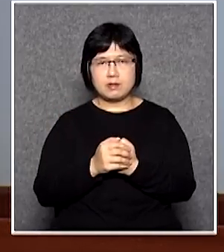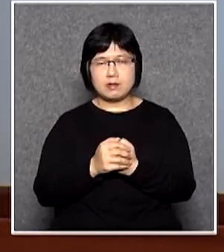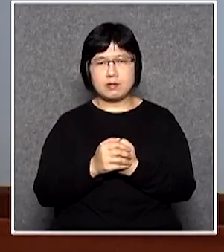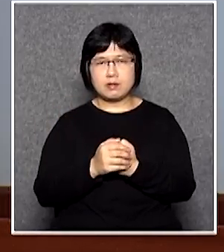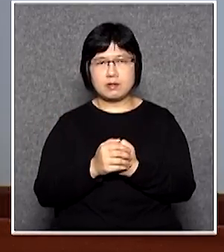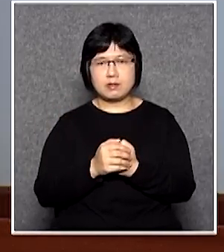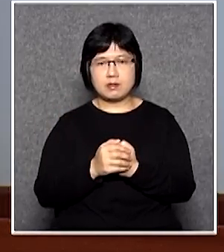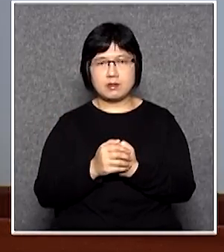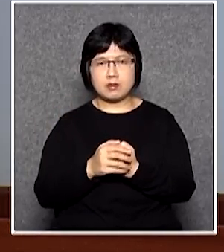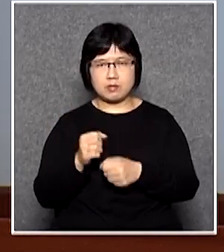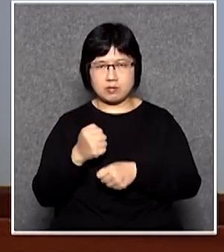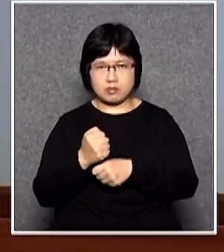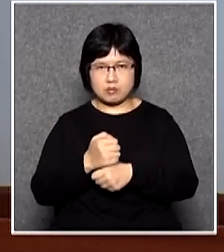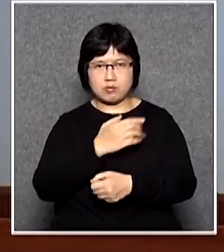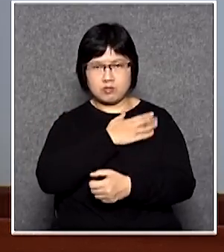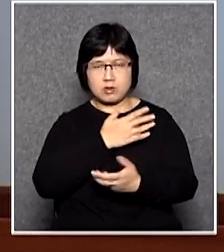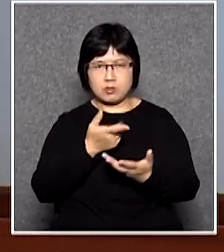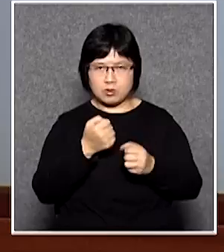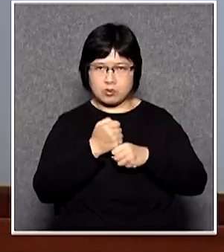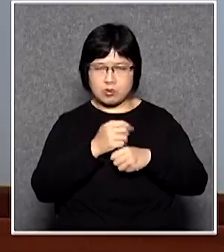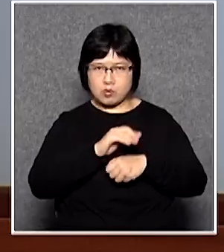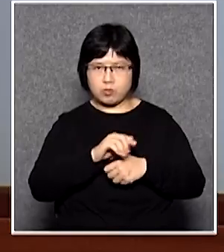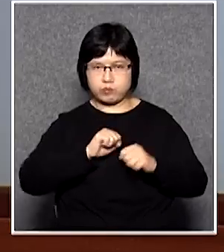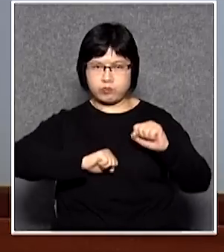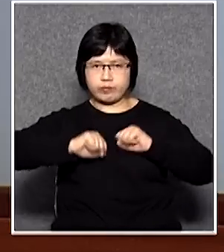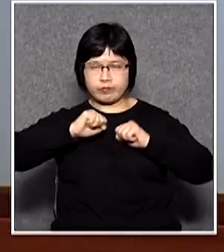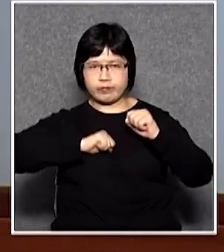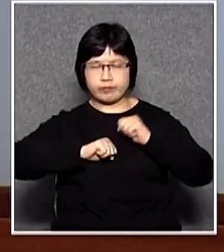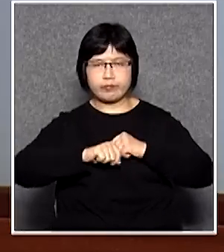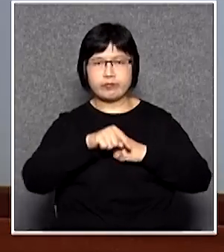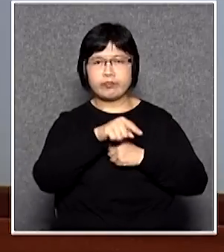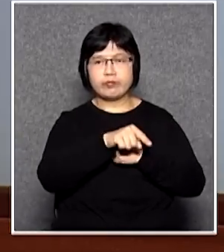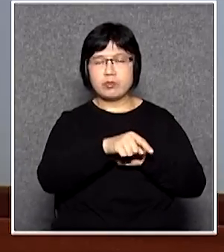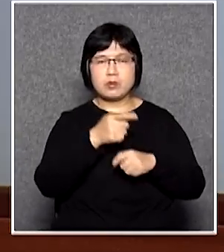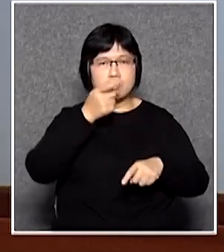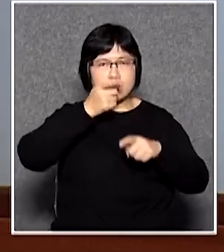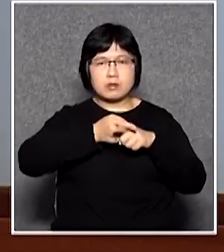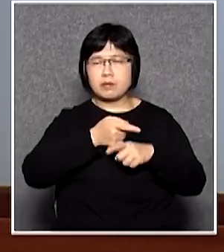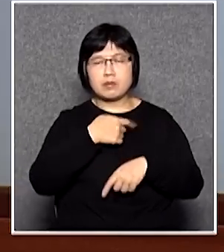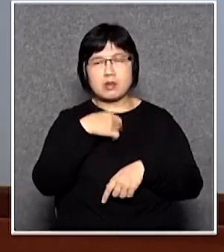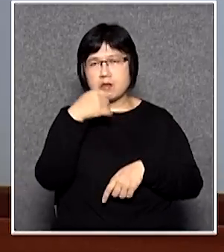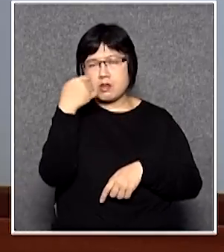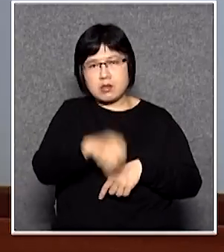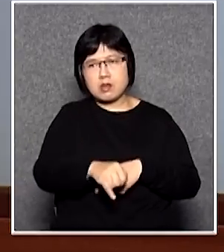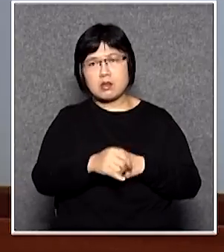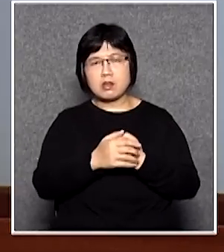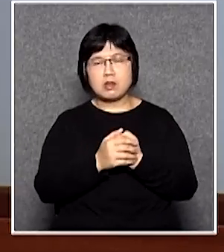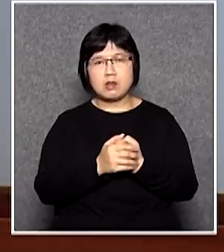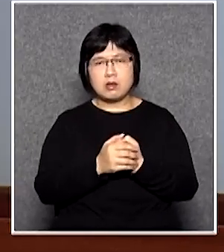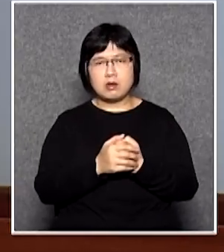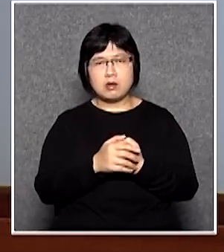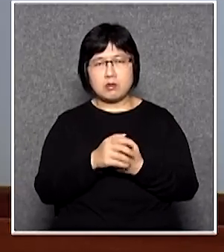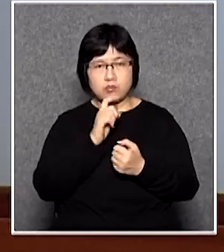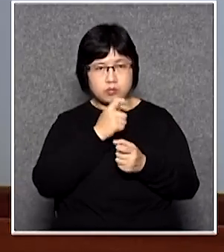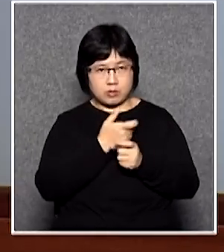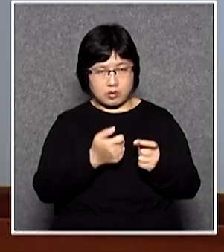责以至他的能力操守，冯伟光绝对是不值得可以领取这么